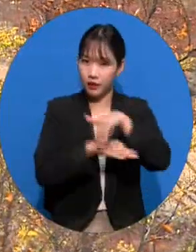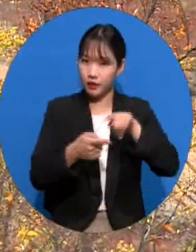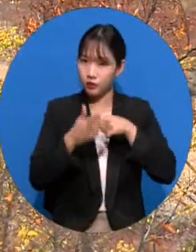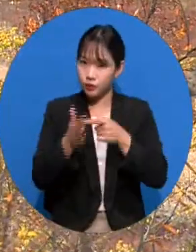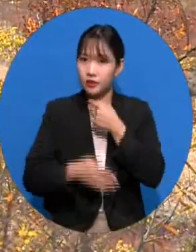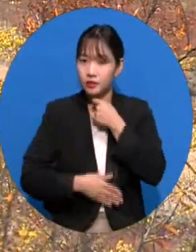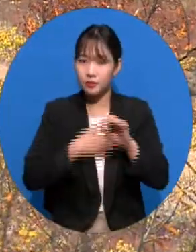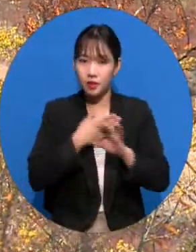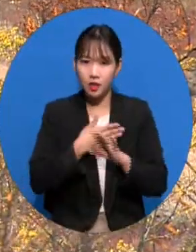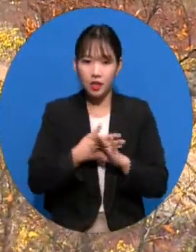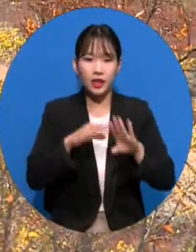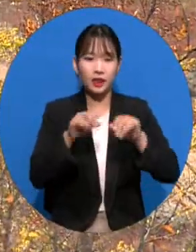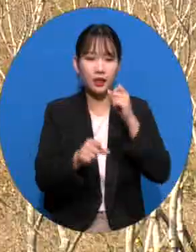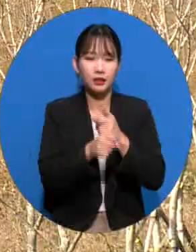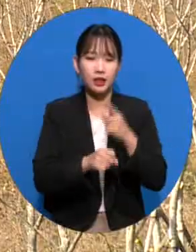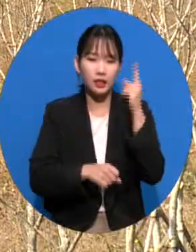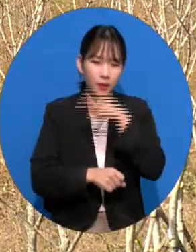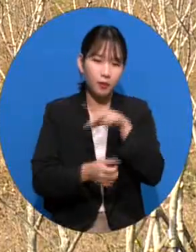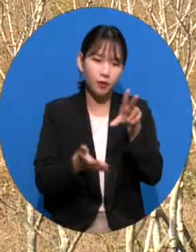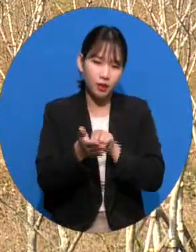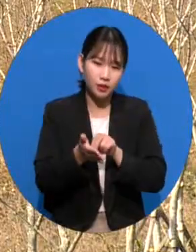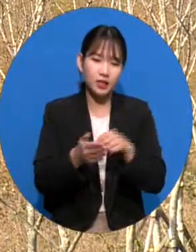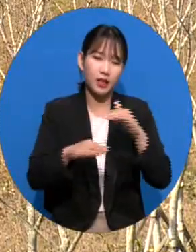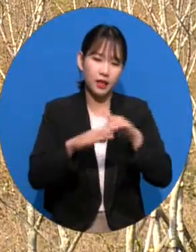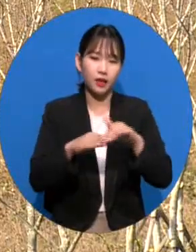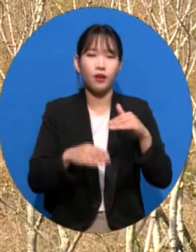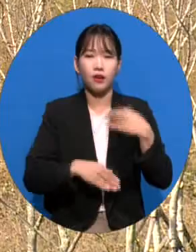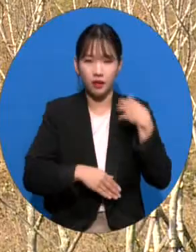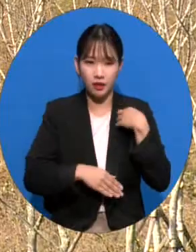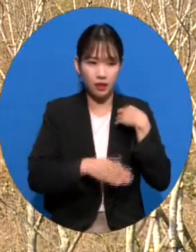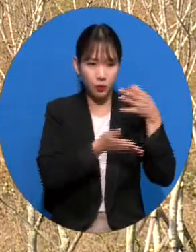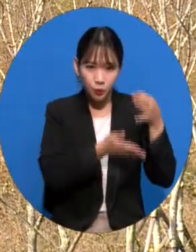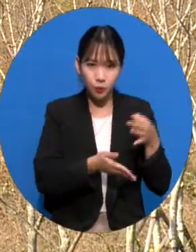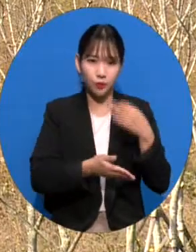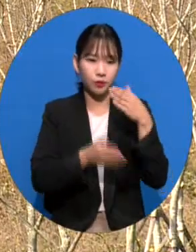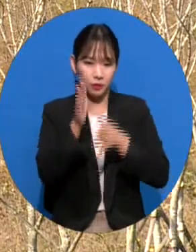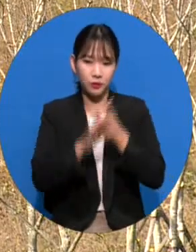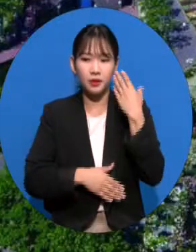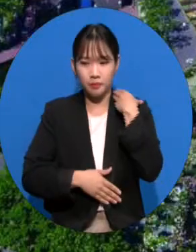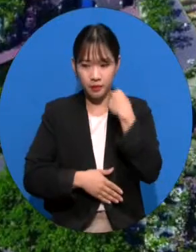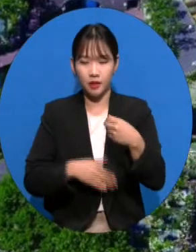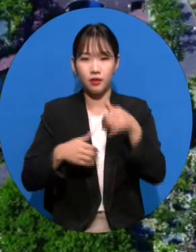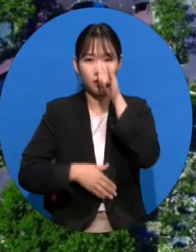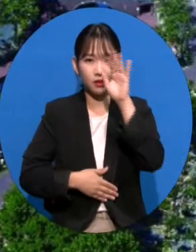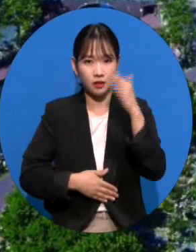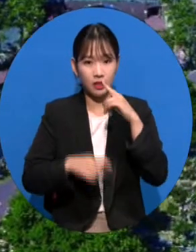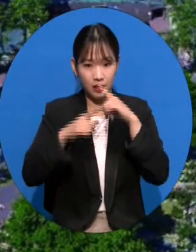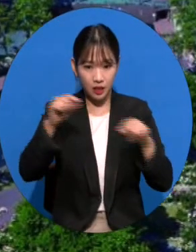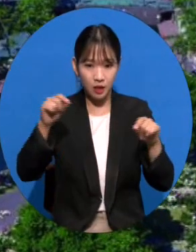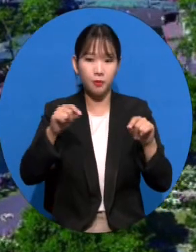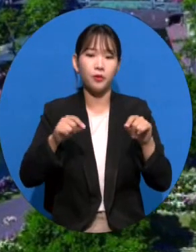진행되기 위해서는 지리적 단점을 극복할 만한 분양가와 도시적 매력이 제공돼야 합니다. 일본의